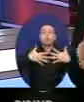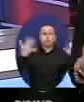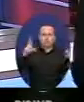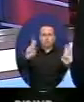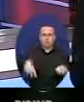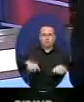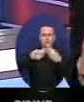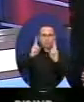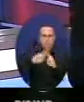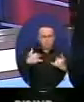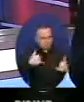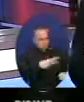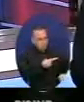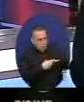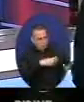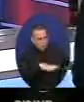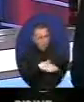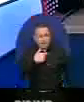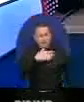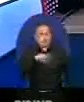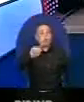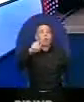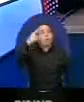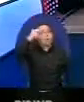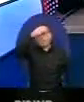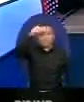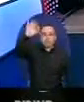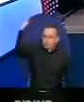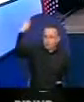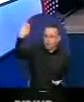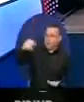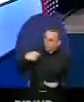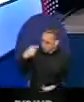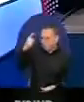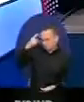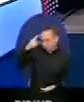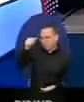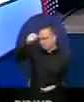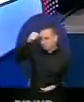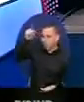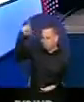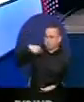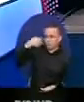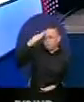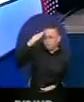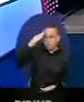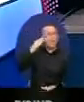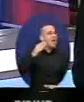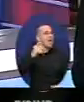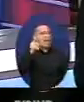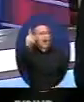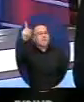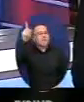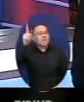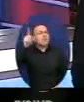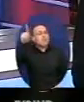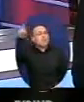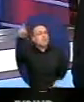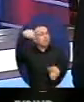ואנחנו יושבות כאן באולפן ולא יודעת אפילו מי זאת. אבל היא אני יודעת מי זאת. את יודעת מי זאת? כן. מדהים. אבל היא באמת נמצאת הרבה מאחורי הרבה